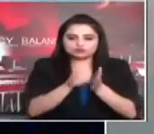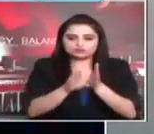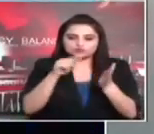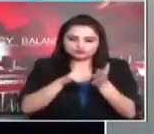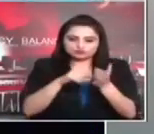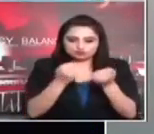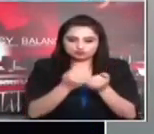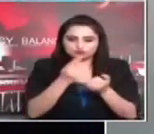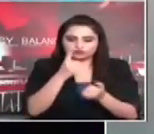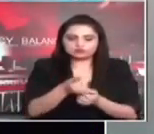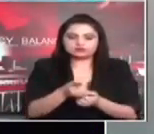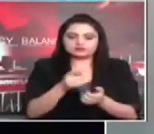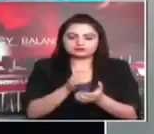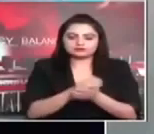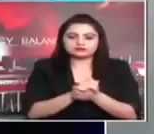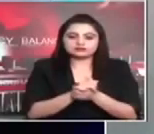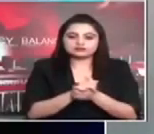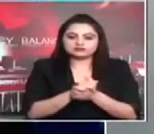यो खास गरी चाहिँ हामीले